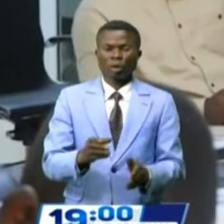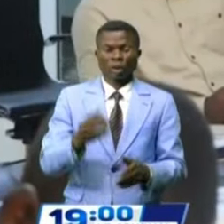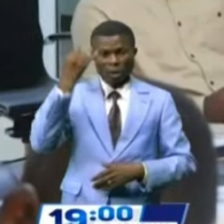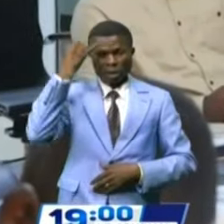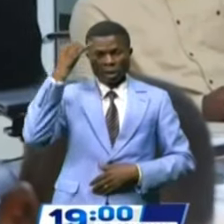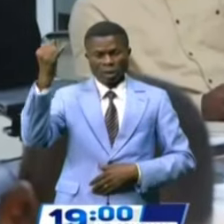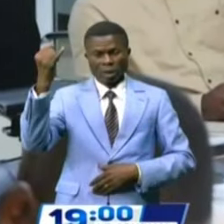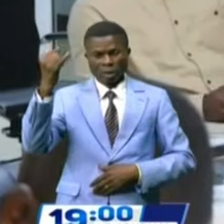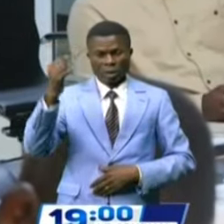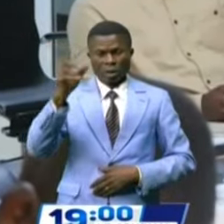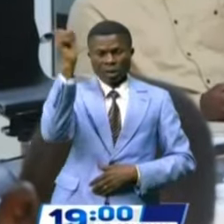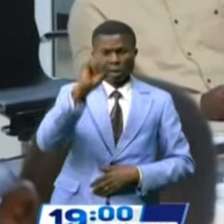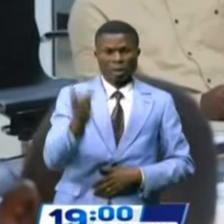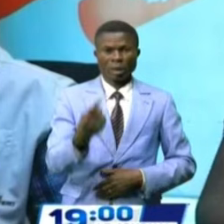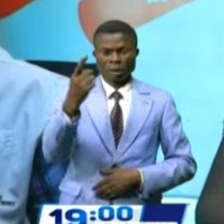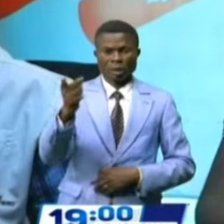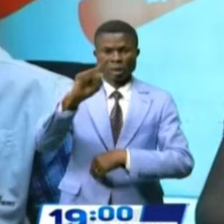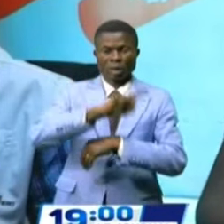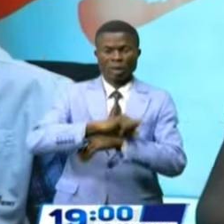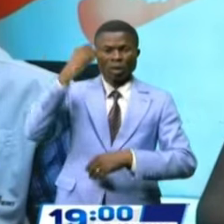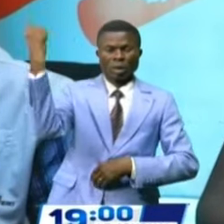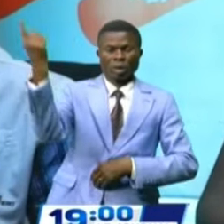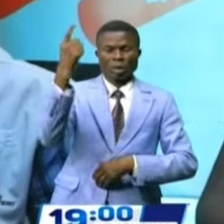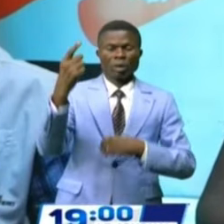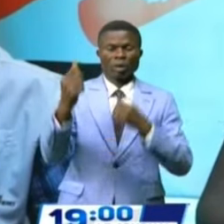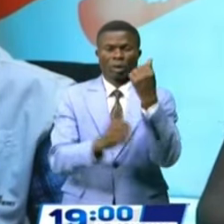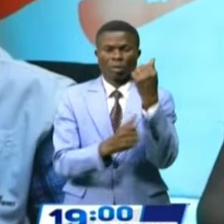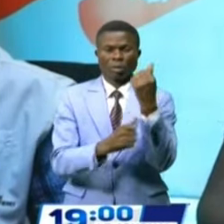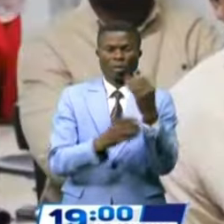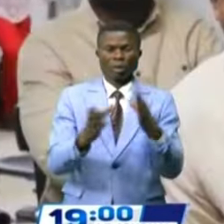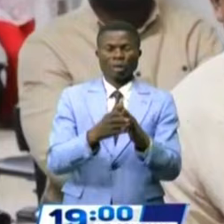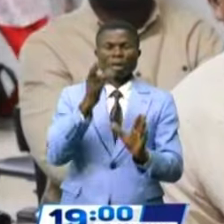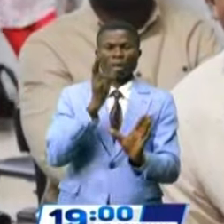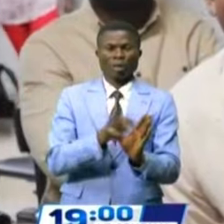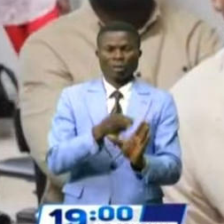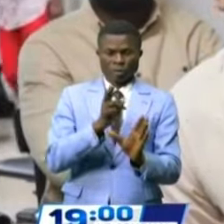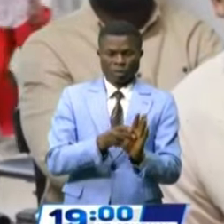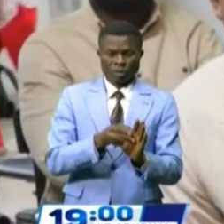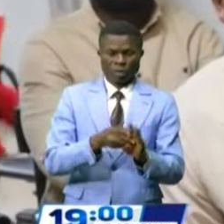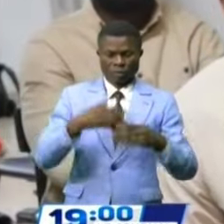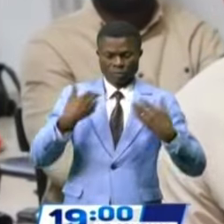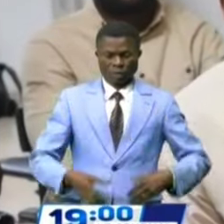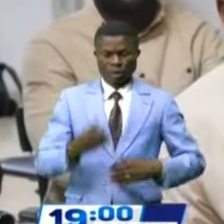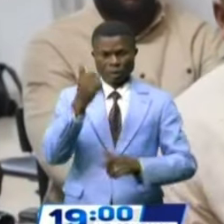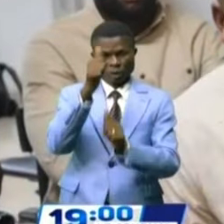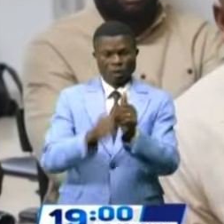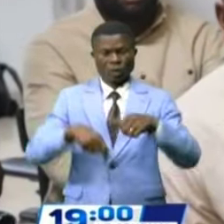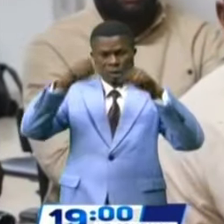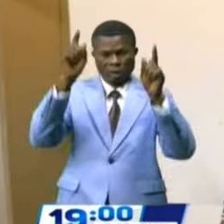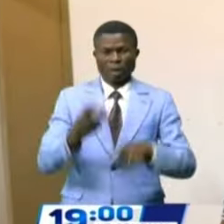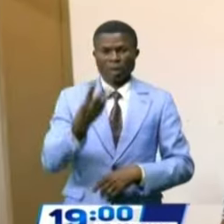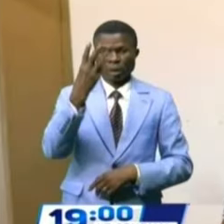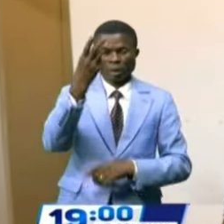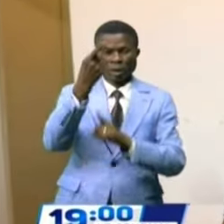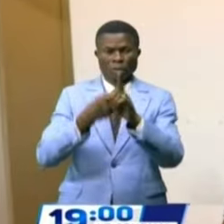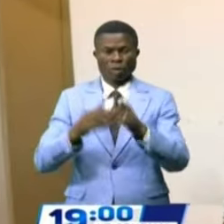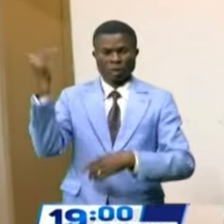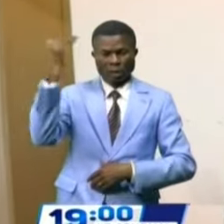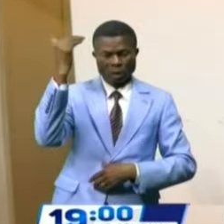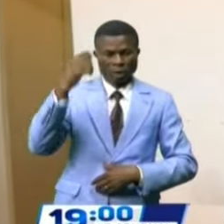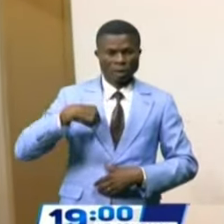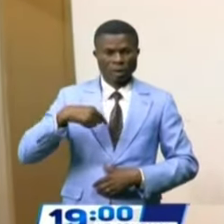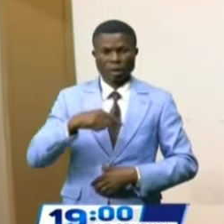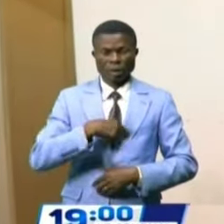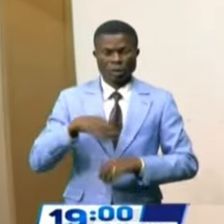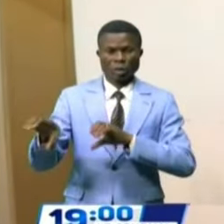de la 31e journée mondiale de personnes vivant avec handicap, célébrée chaque année le 3 décembre. Nous avons